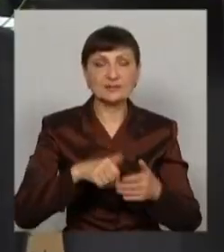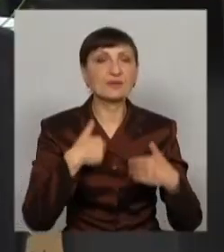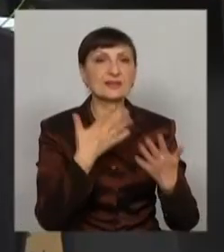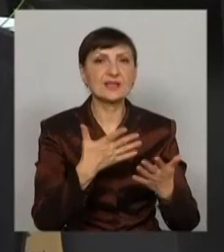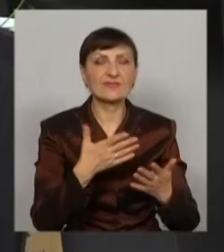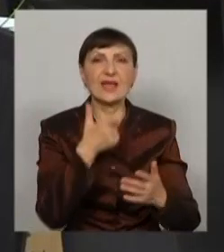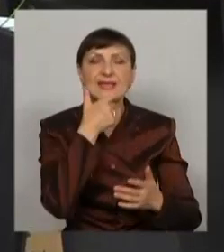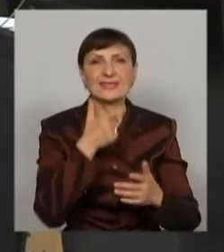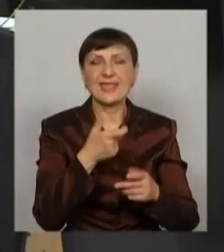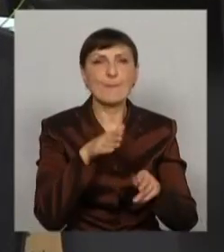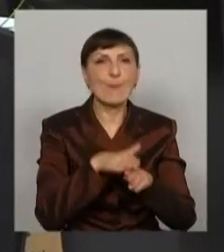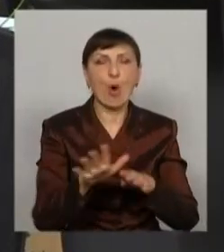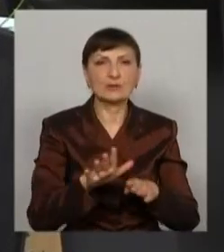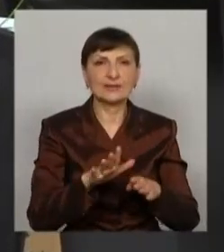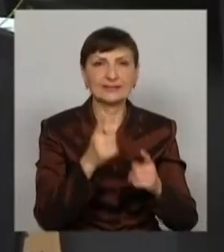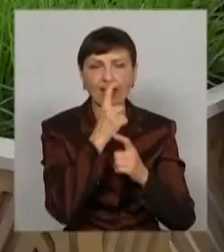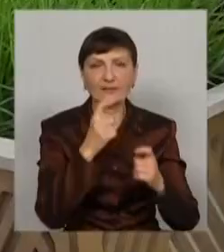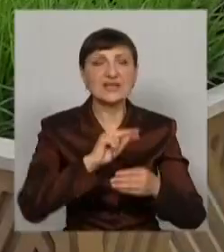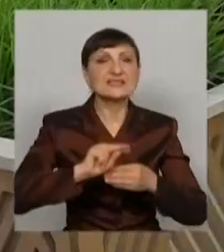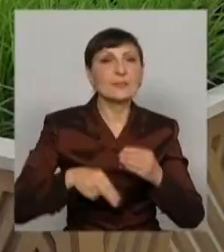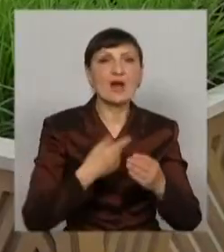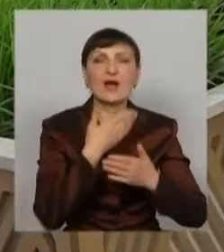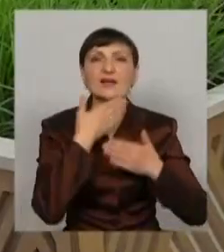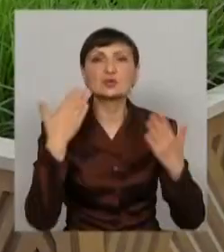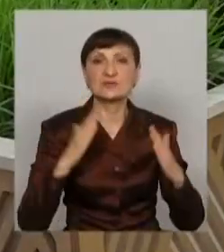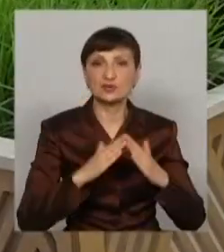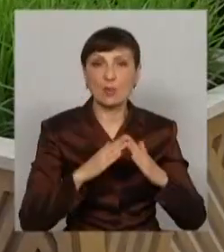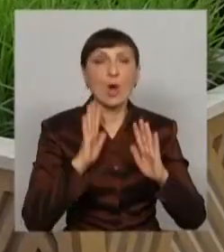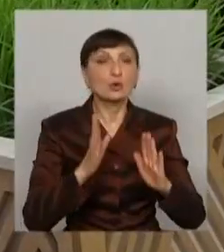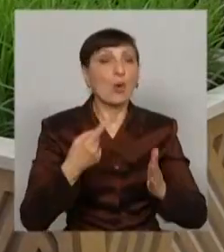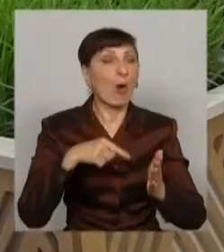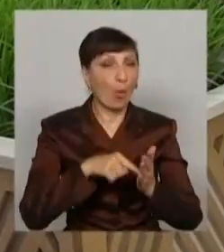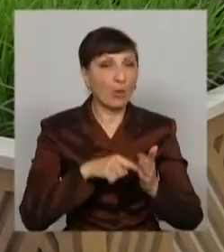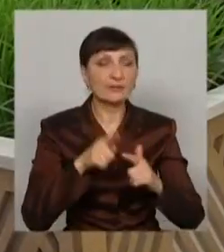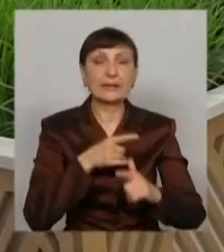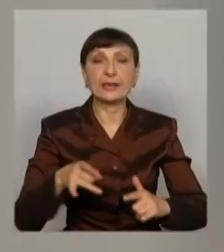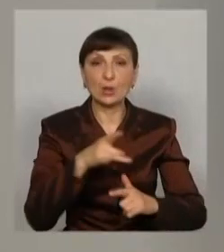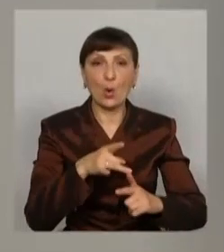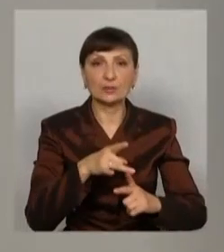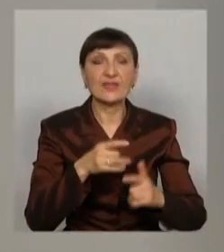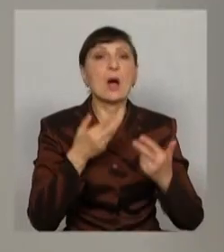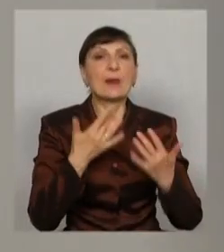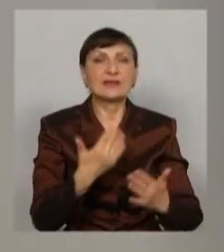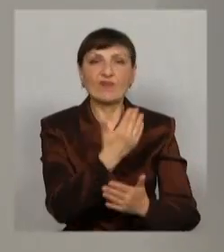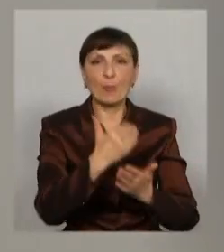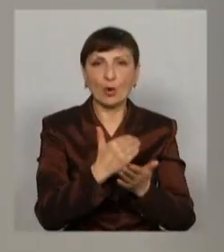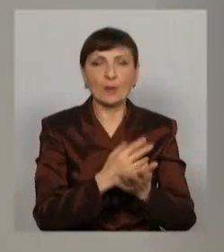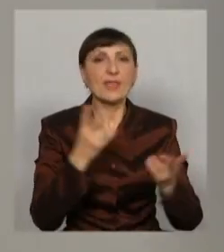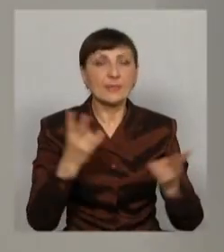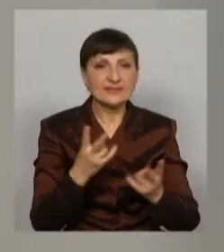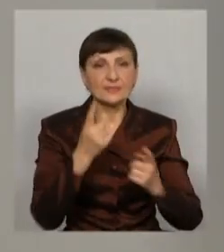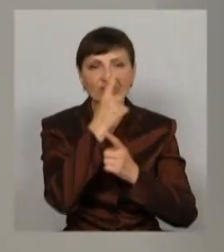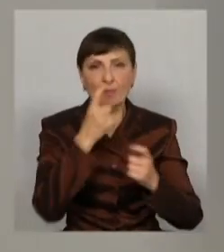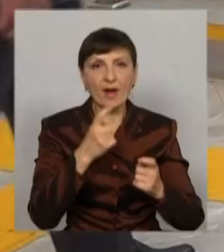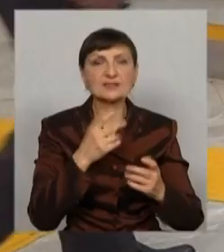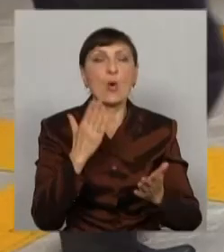предоставили некорректные данные и справки об отсутствии недвижимости, указав только город или регион. По требованиям программы необходима